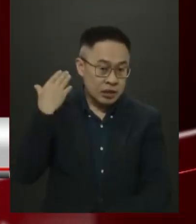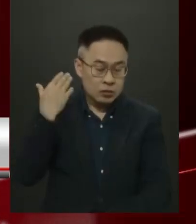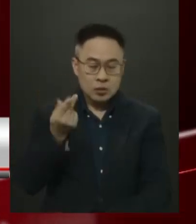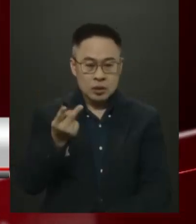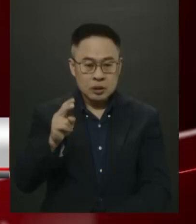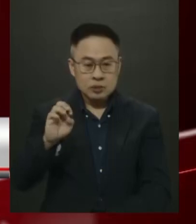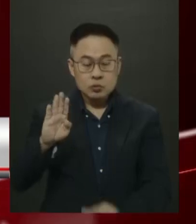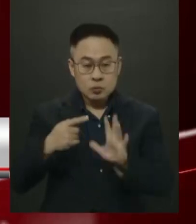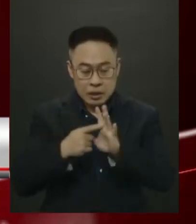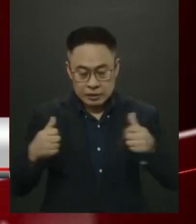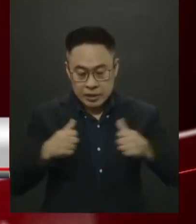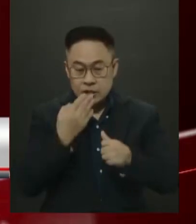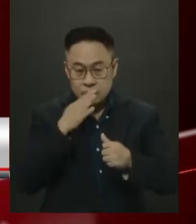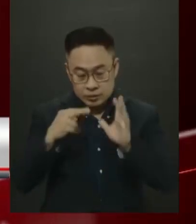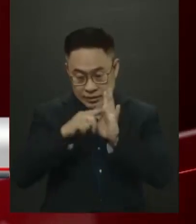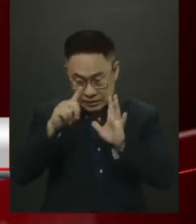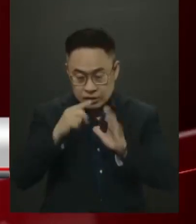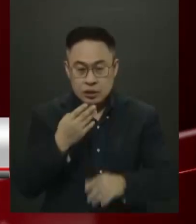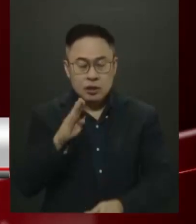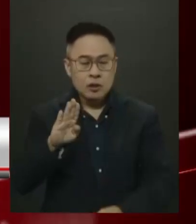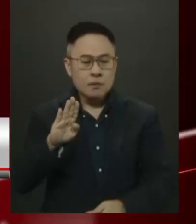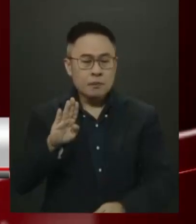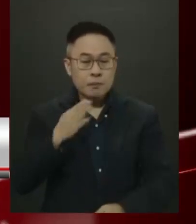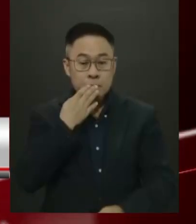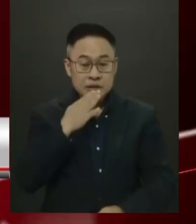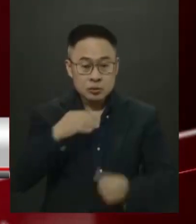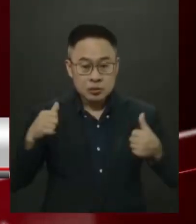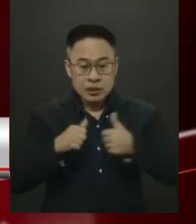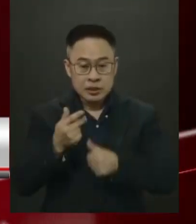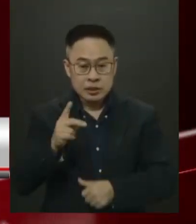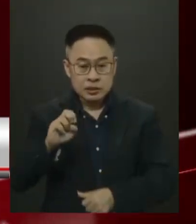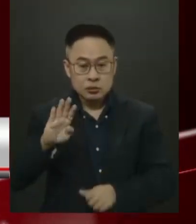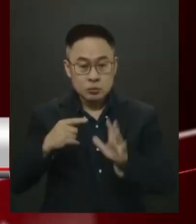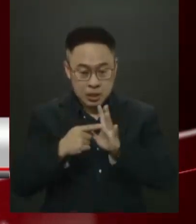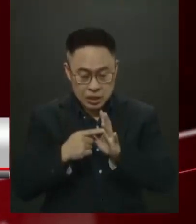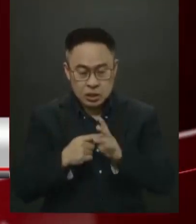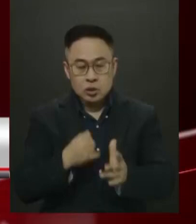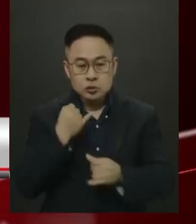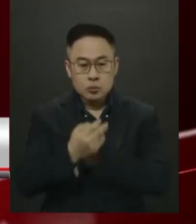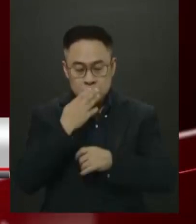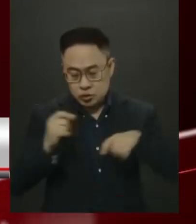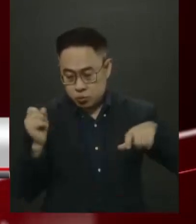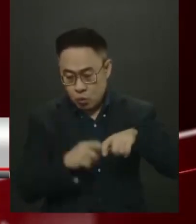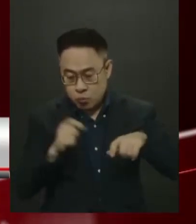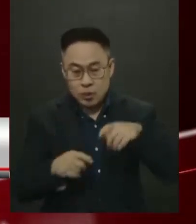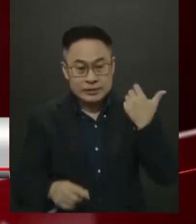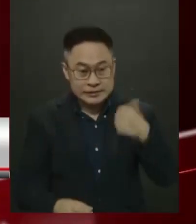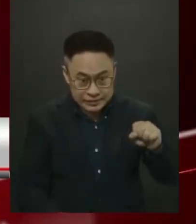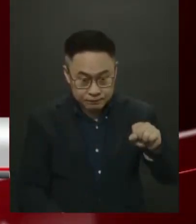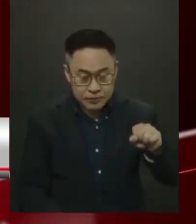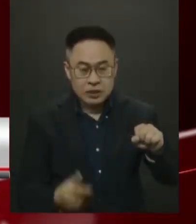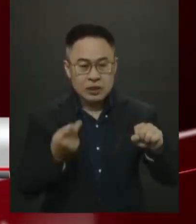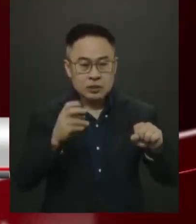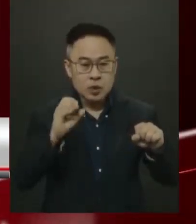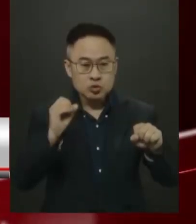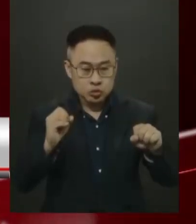ไป0-0แต่ว่าเจอบราซิลเนี่ยมันก็ไม่ใช่เรื่องง่าย เราเจอก็สู้ไม่ได ้ถูกต้องเพราะฉะนั้นเนี่ย2เกมก่อนที่จะ